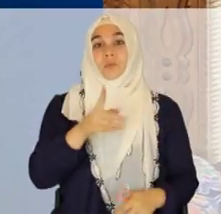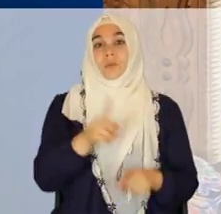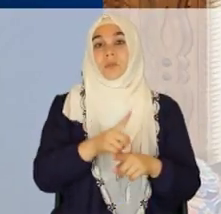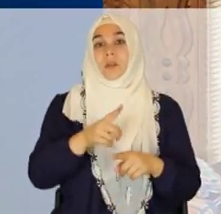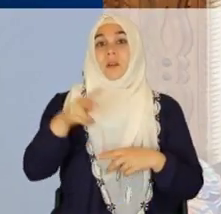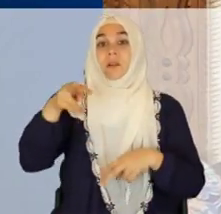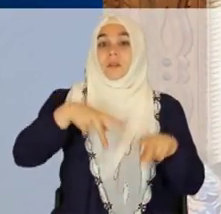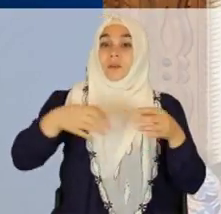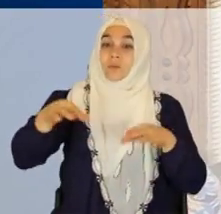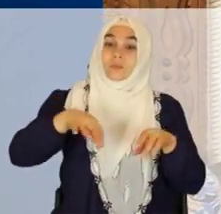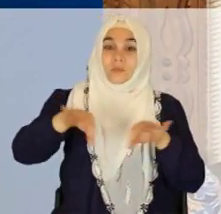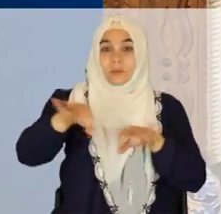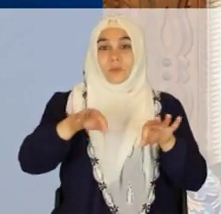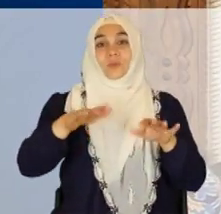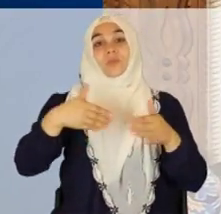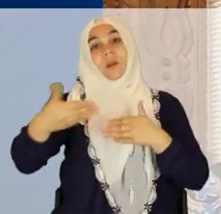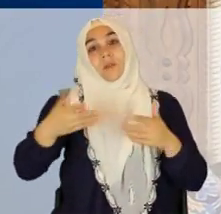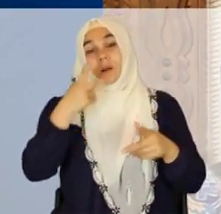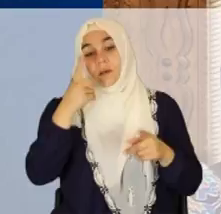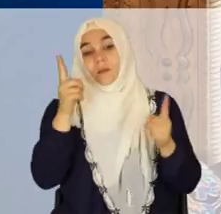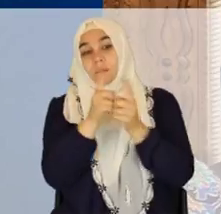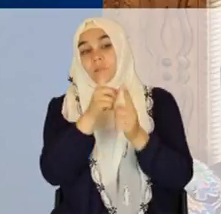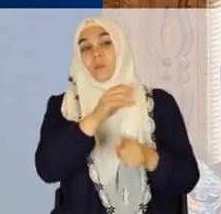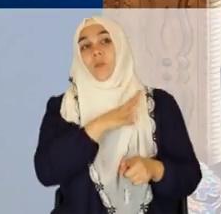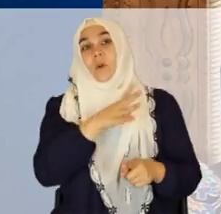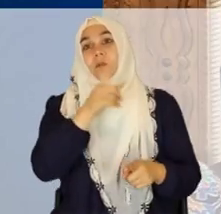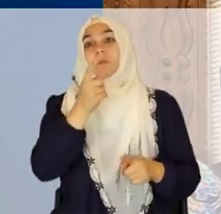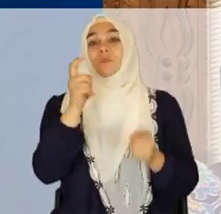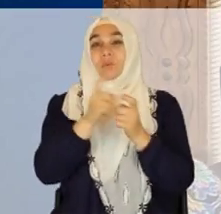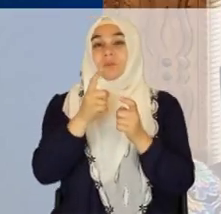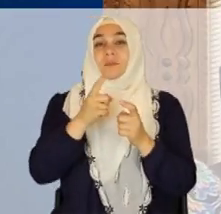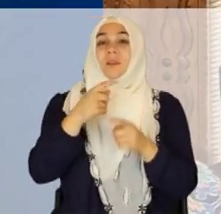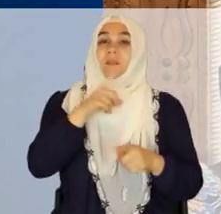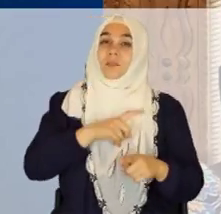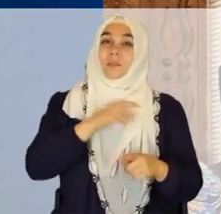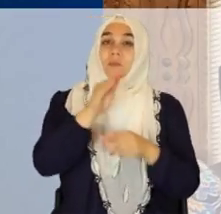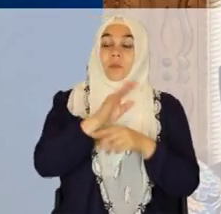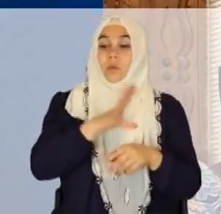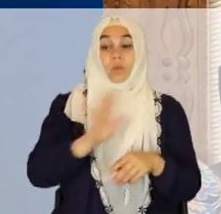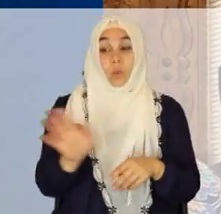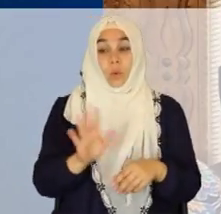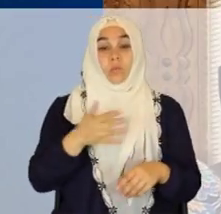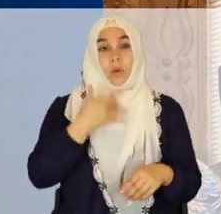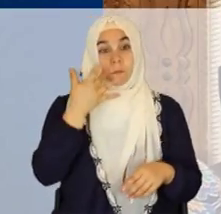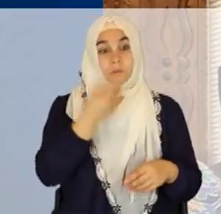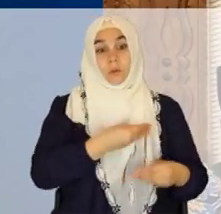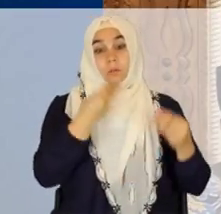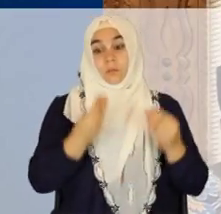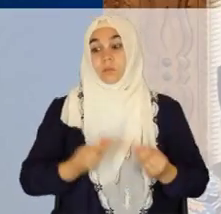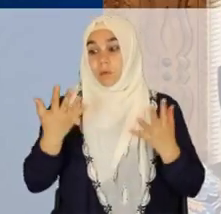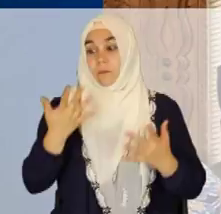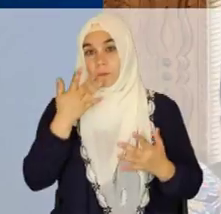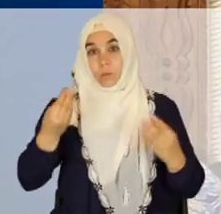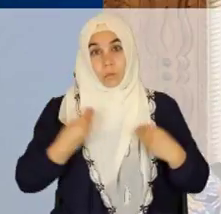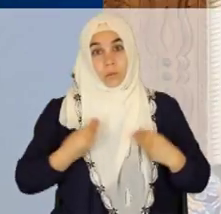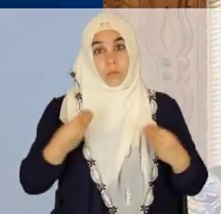Ko'cha ko'yda boshqalari ig'vo bo'xton qilib ana u boy yeb yotibdi, unda qildi, bunda qildi desa bu uni yonini oladi. Unda men zakotini